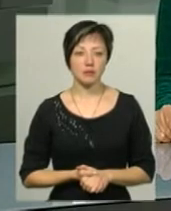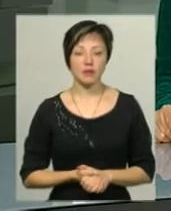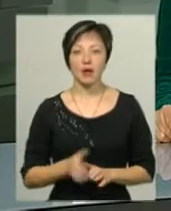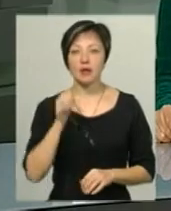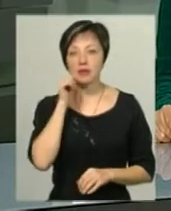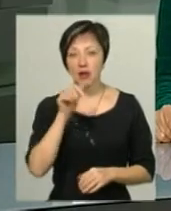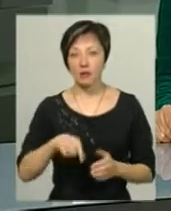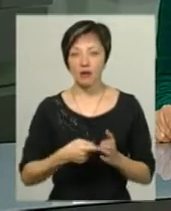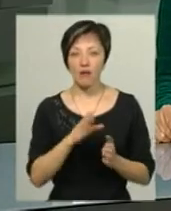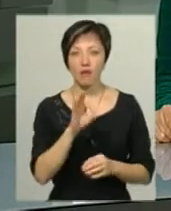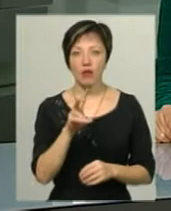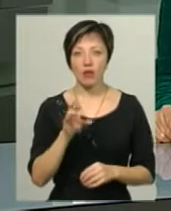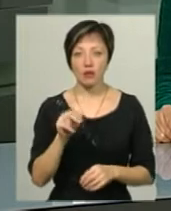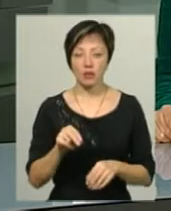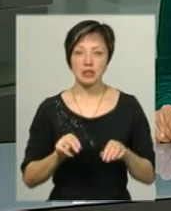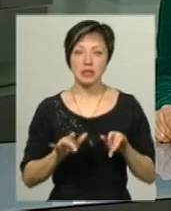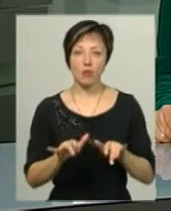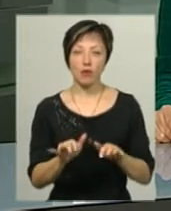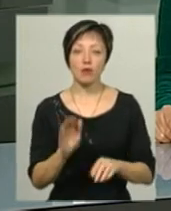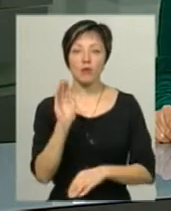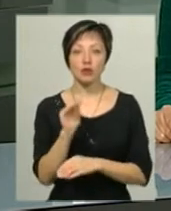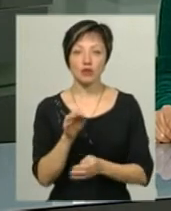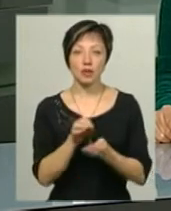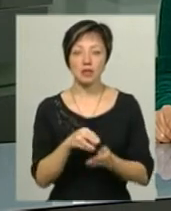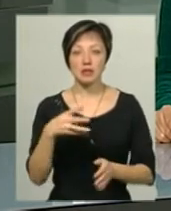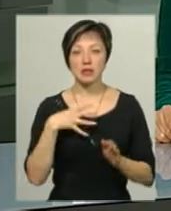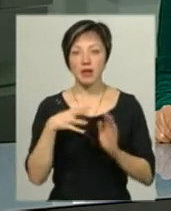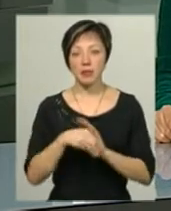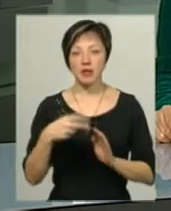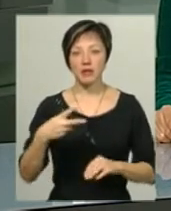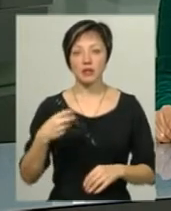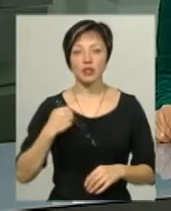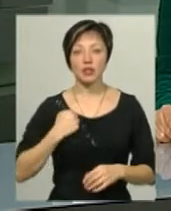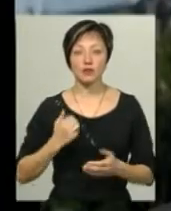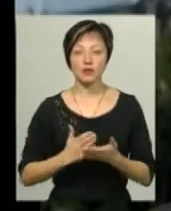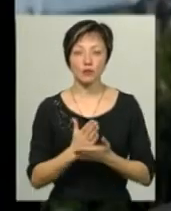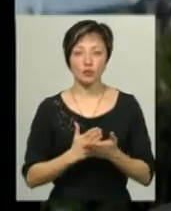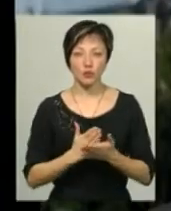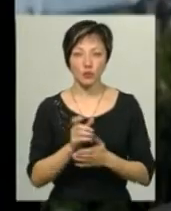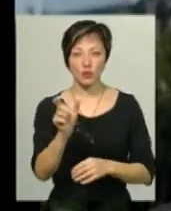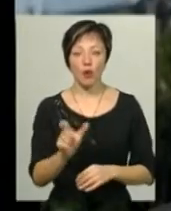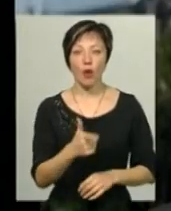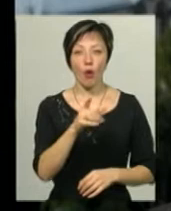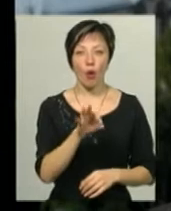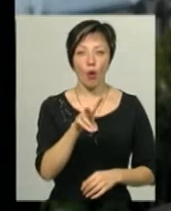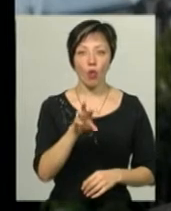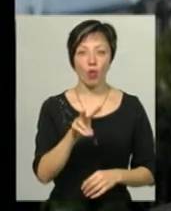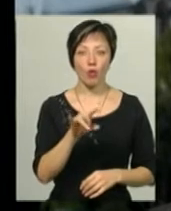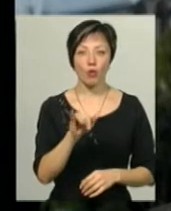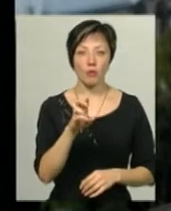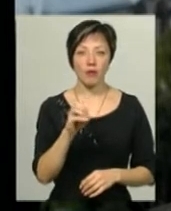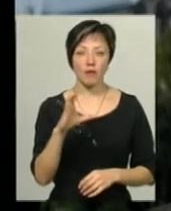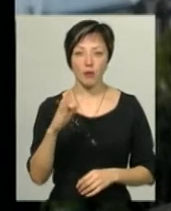Завтра у Волочиську відбудеться церемонія прощання із загиблим 20-річним військовослужбовцем Миколою Голубєвим. Про це повідомила